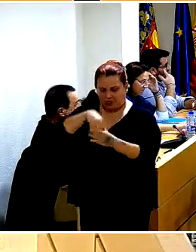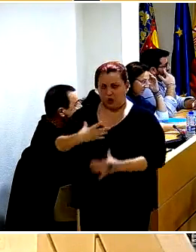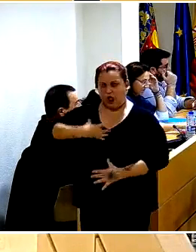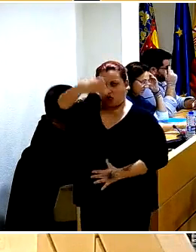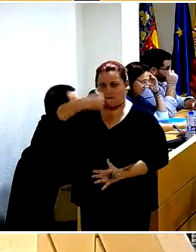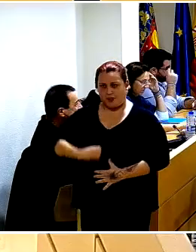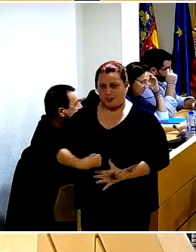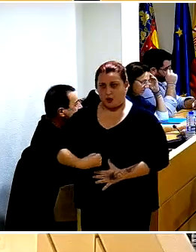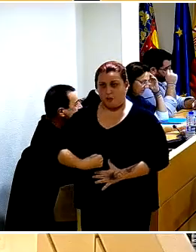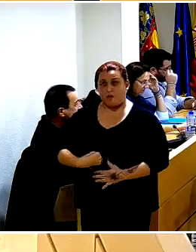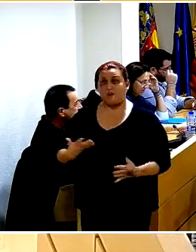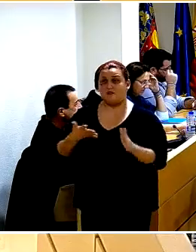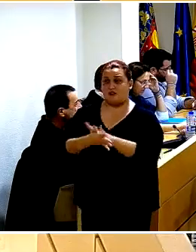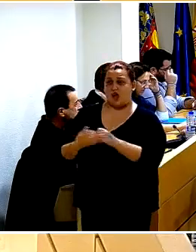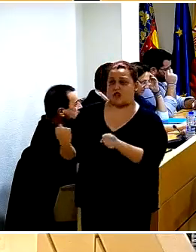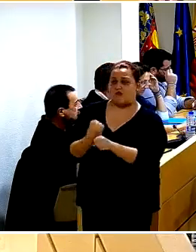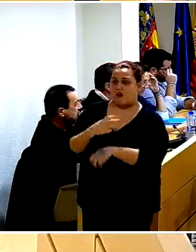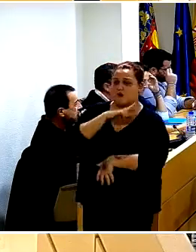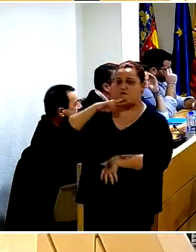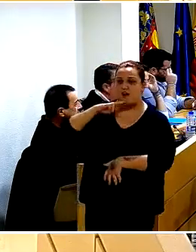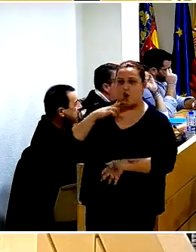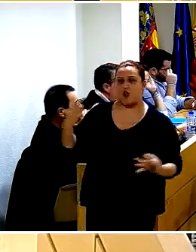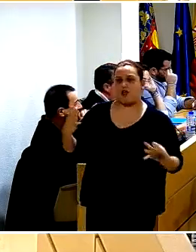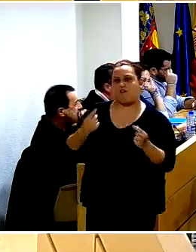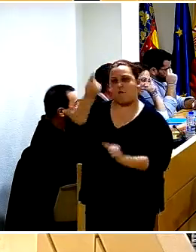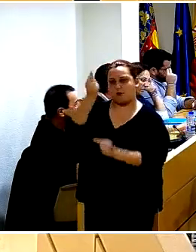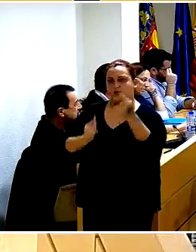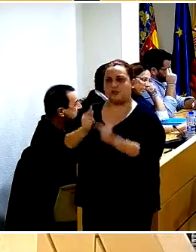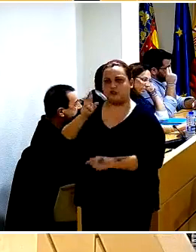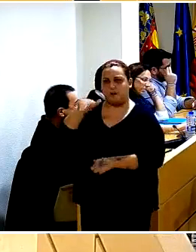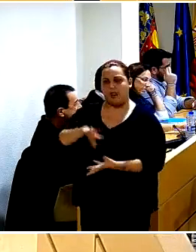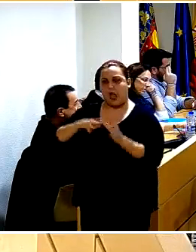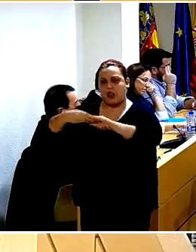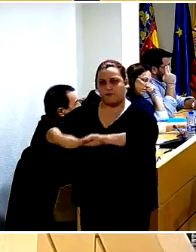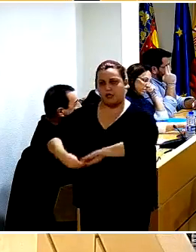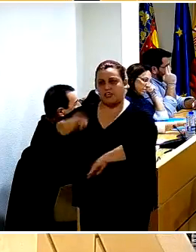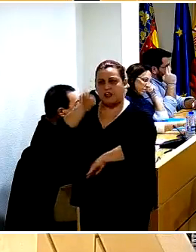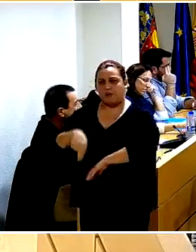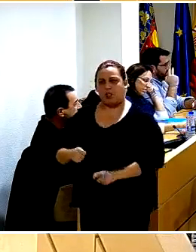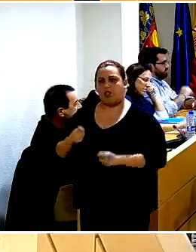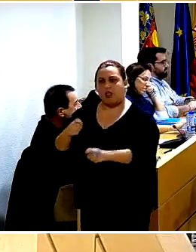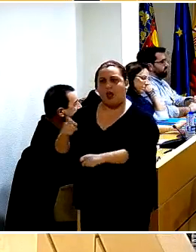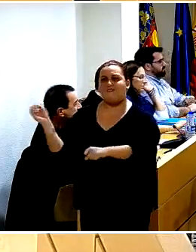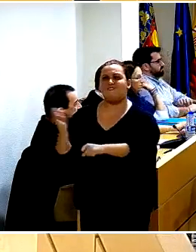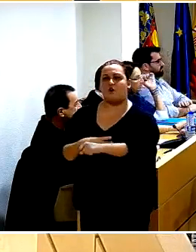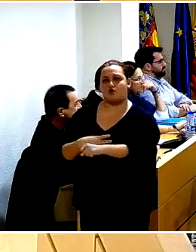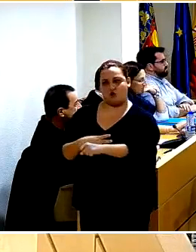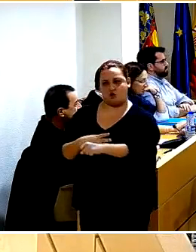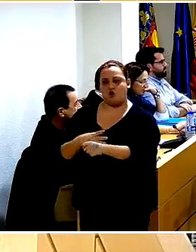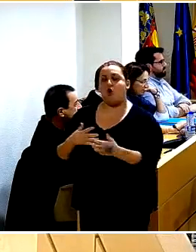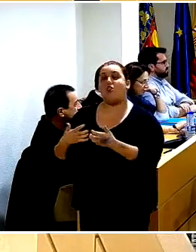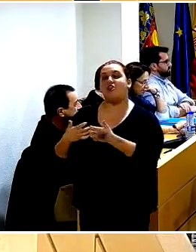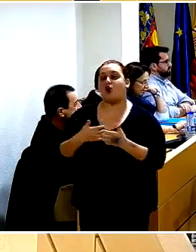el que es mereixen per al seu treball i així el pressupost queda reflectit. També creix la dotació del fons de contingència en previsió